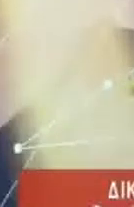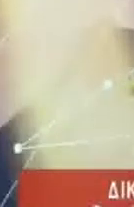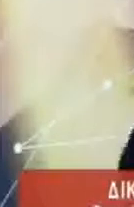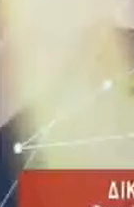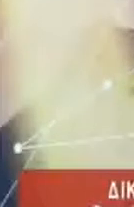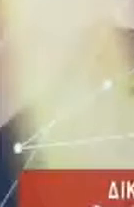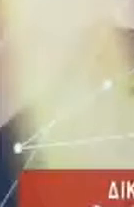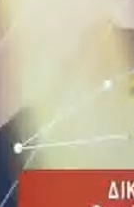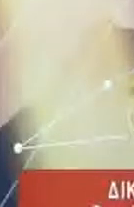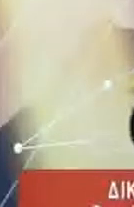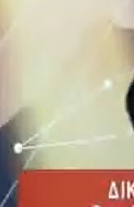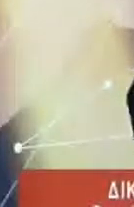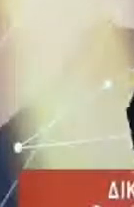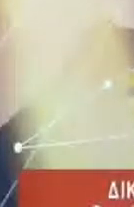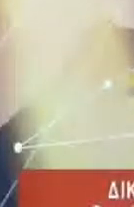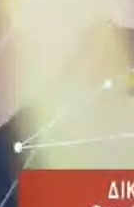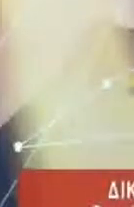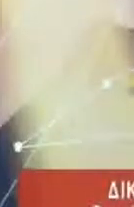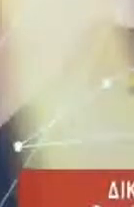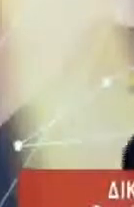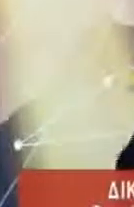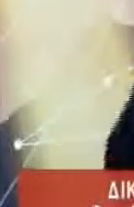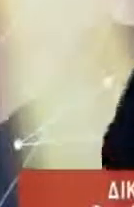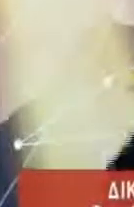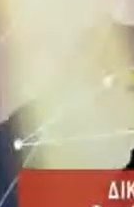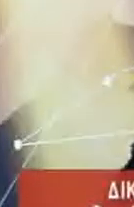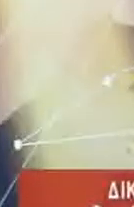να συγχωνευτούν δράσεις που γίνονται σε άλλους φορείς.